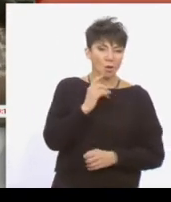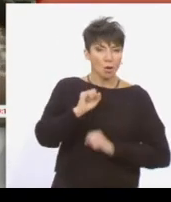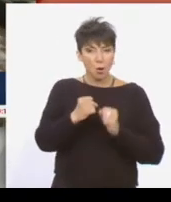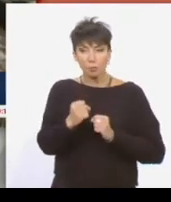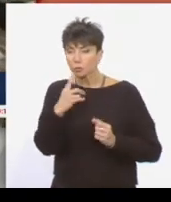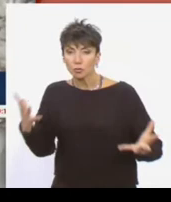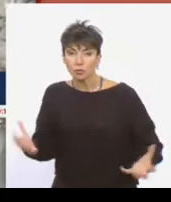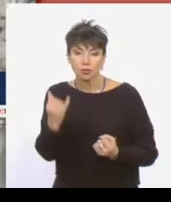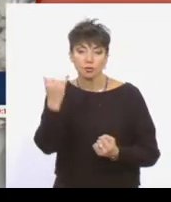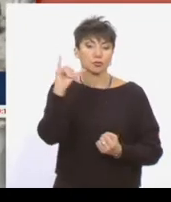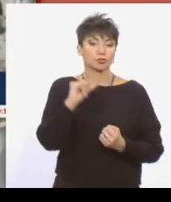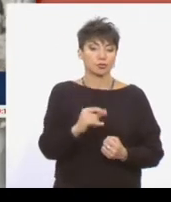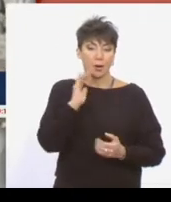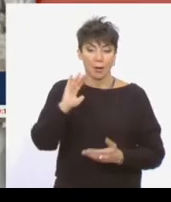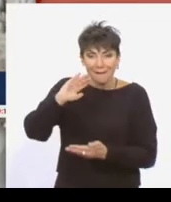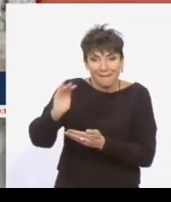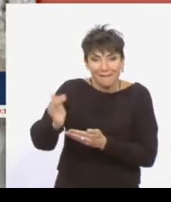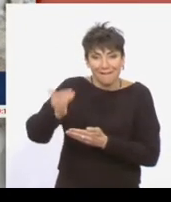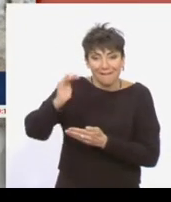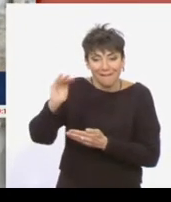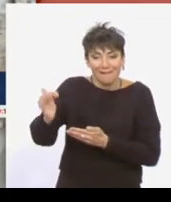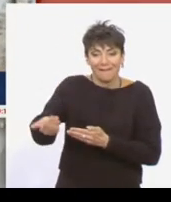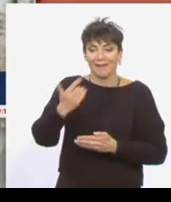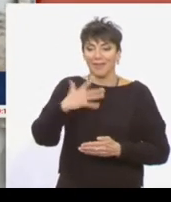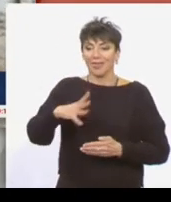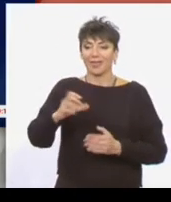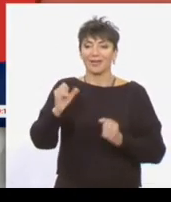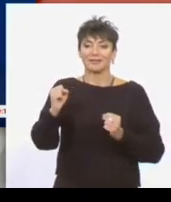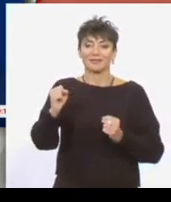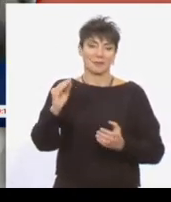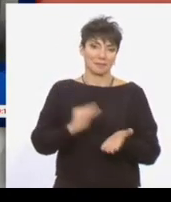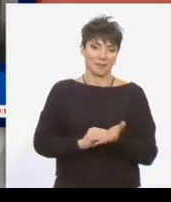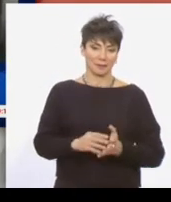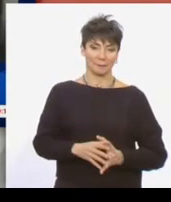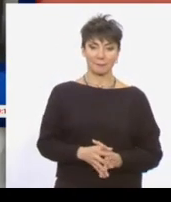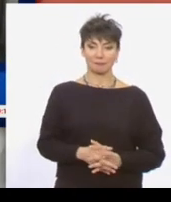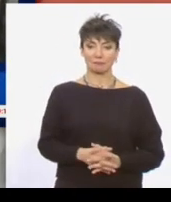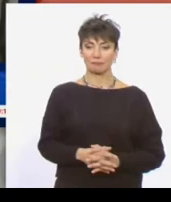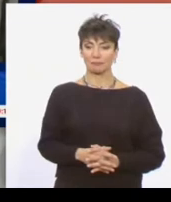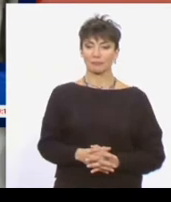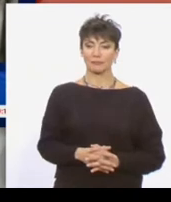ανυπεράσπιστα ζωάκια. Τα αγκαλιάζουν για να νιώσουν και πάλι ασφάλεια.